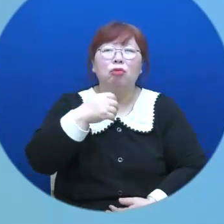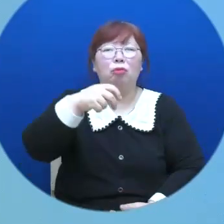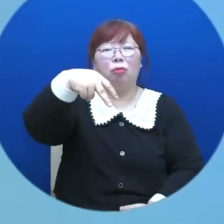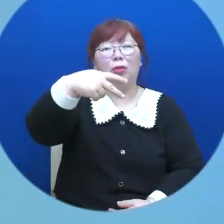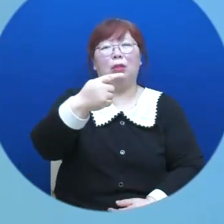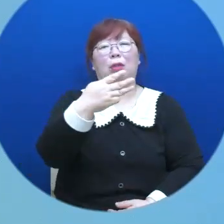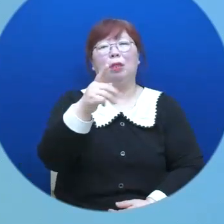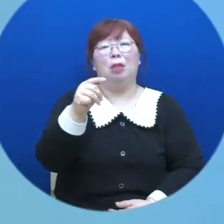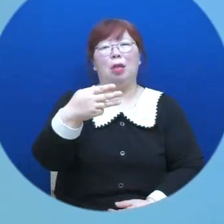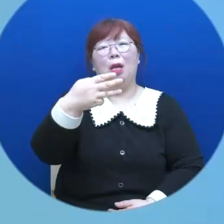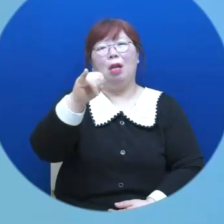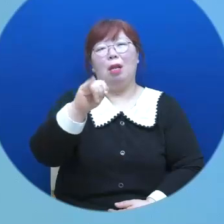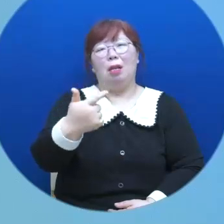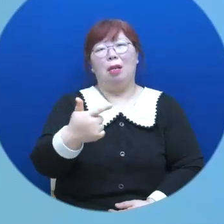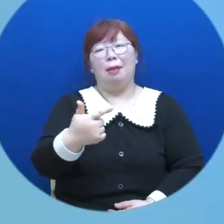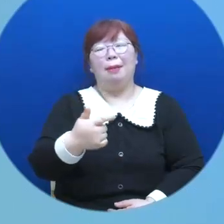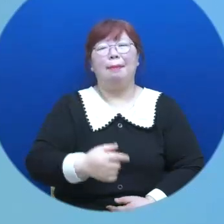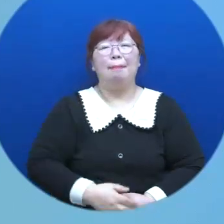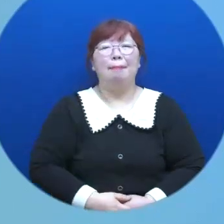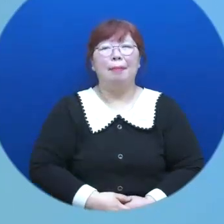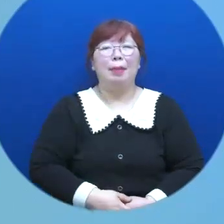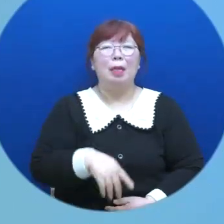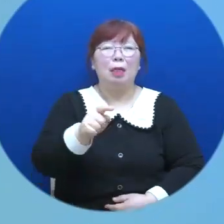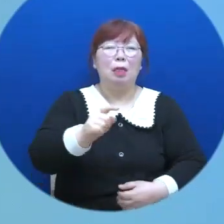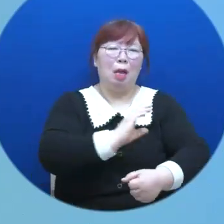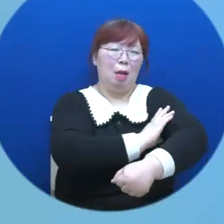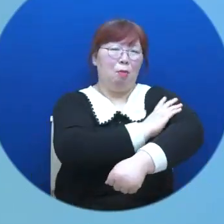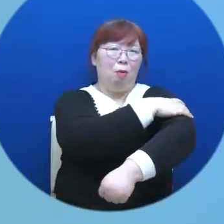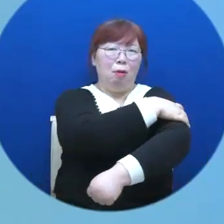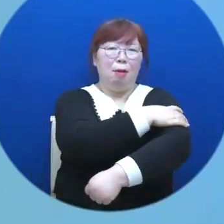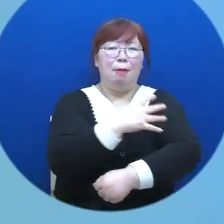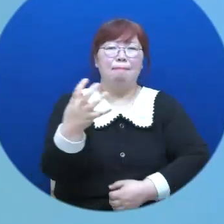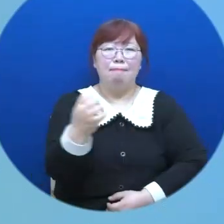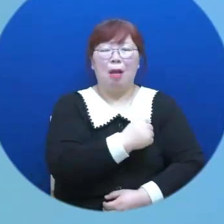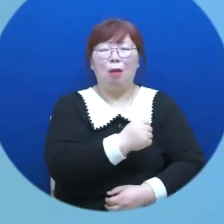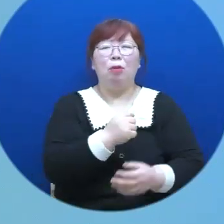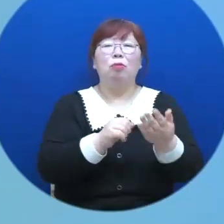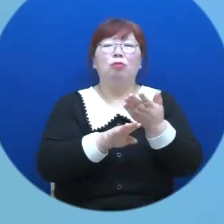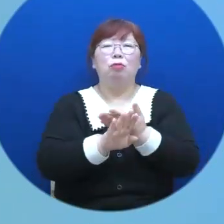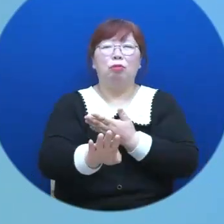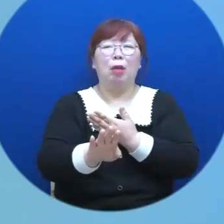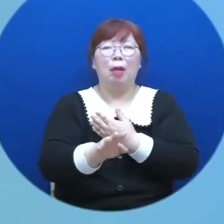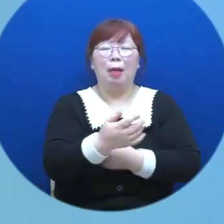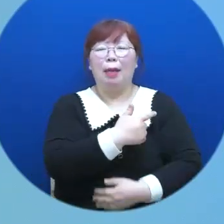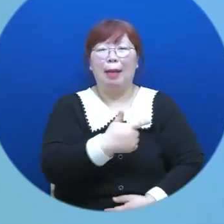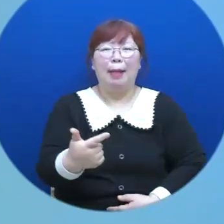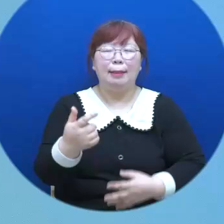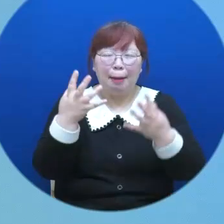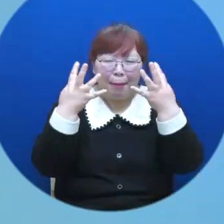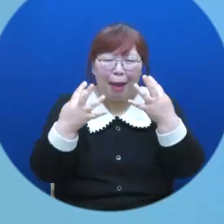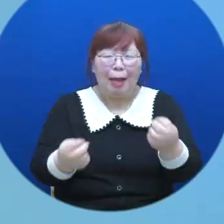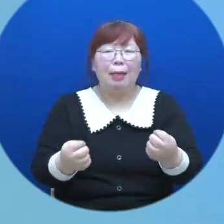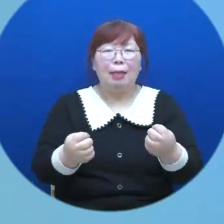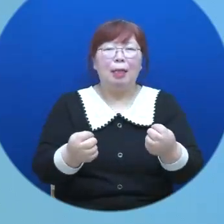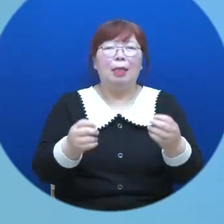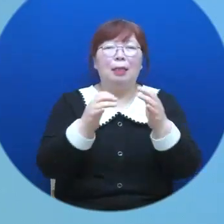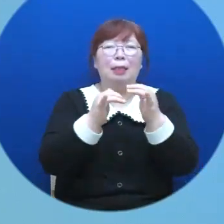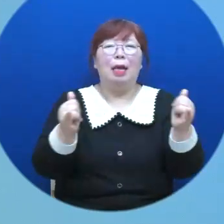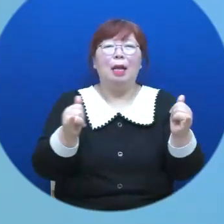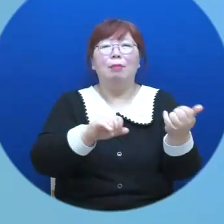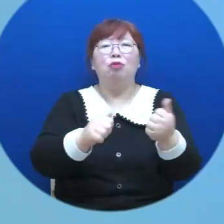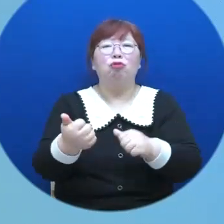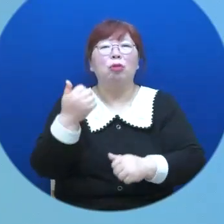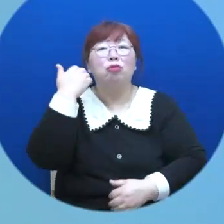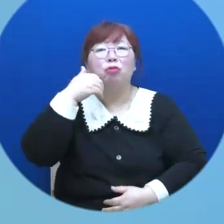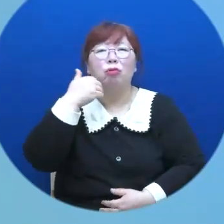스탈린이에요. 그가 권력을 잡고 난 이후에 가장 많이 혹독하게 사람을 죽인 대상들이